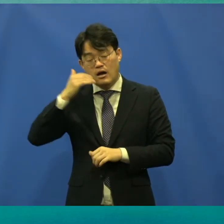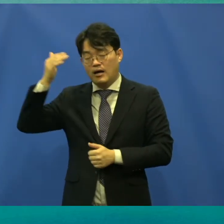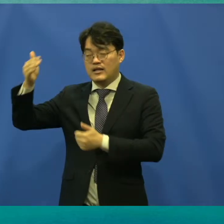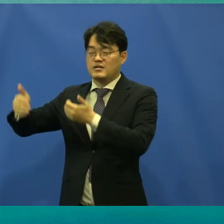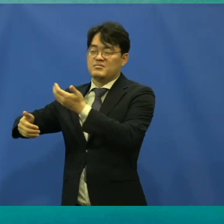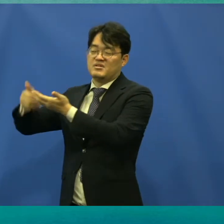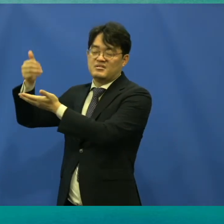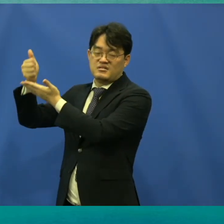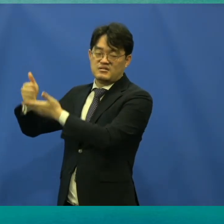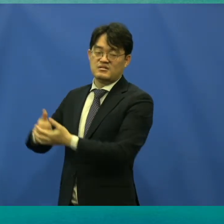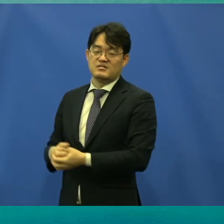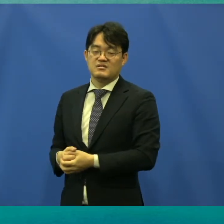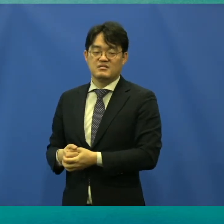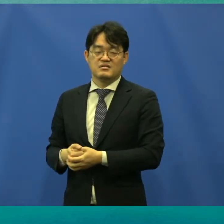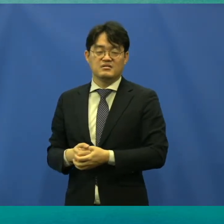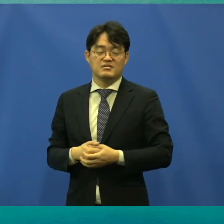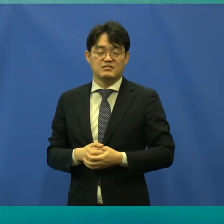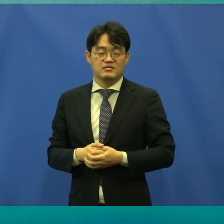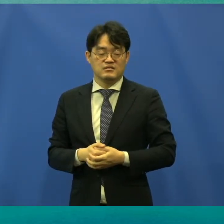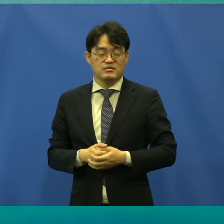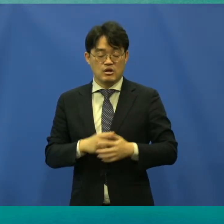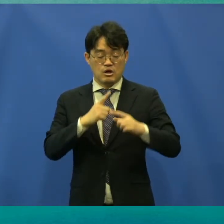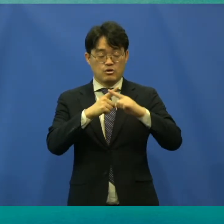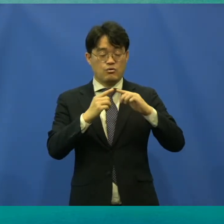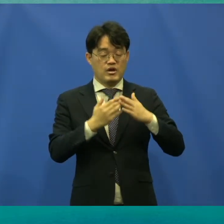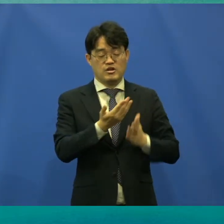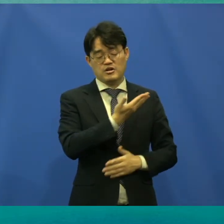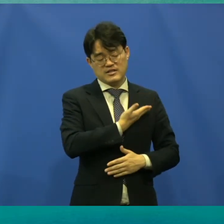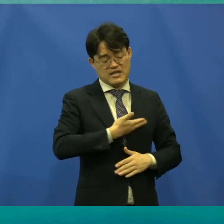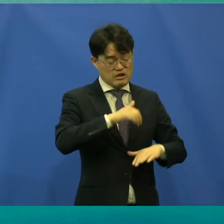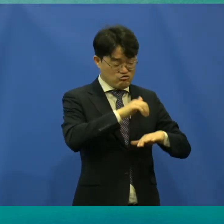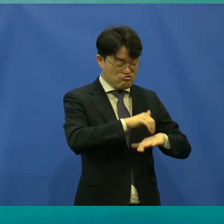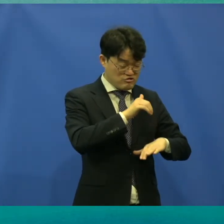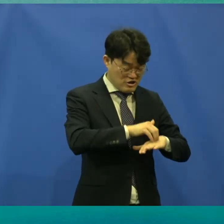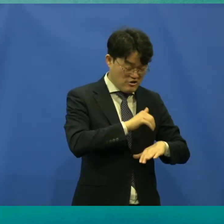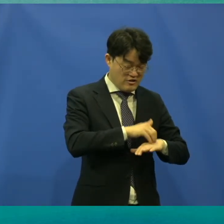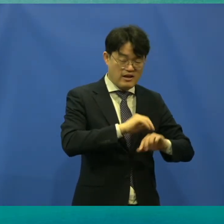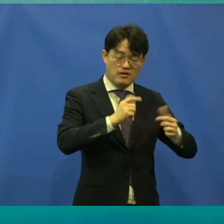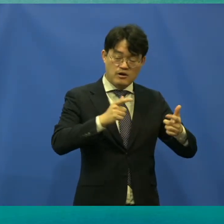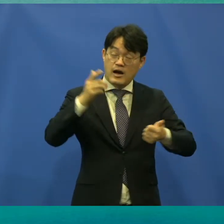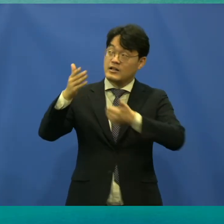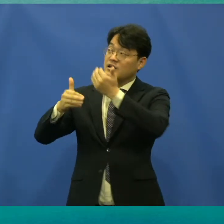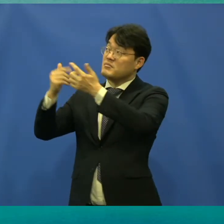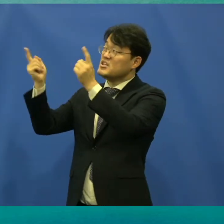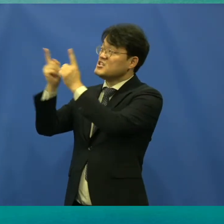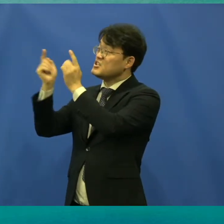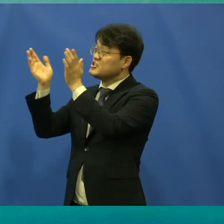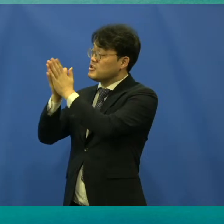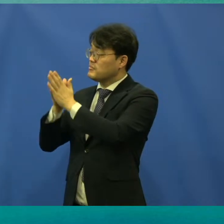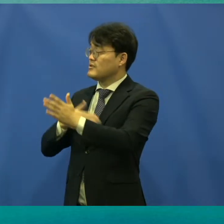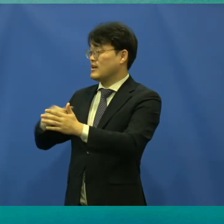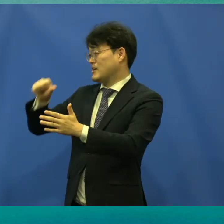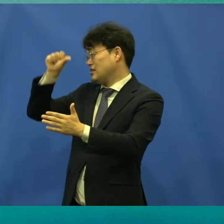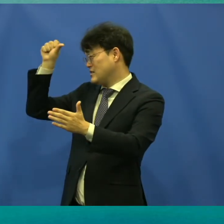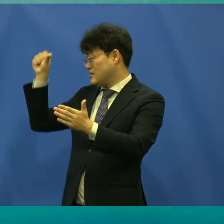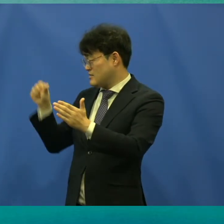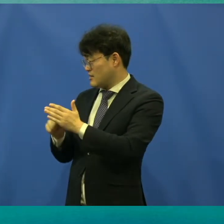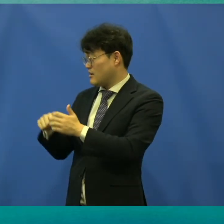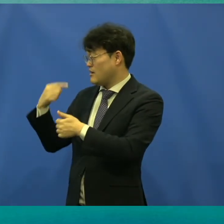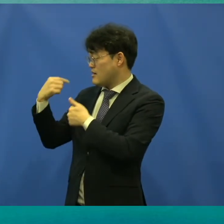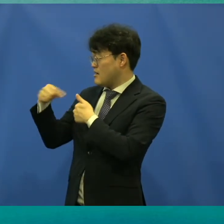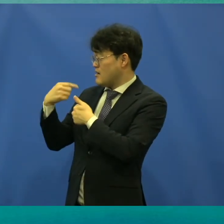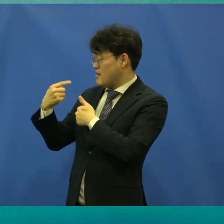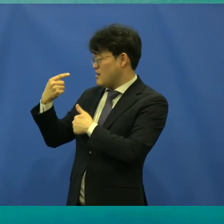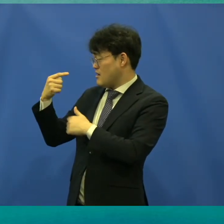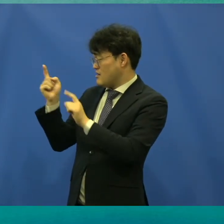교회에서 제자 훈련으로 되는 게 아니고 하나님이 직접 내 인생 가운데 레슨을 하시는 거예요. 자, 이 3일간